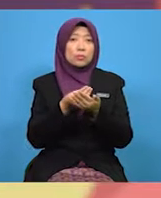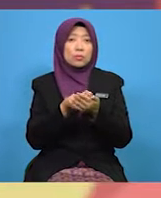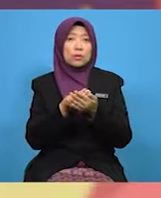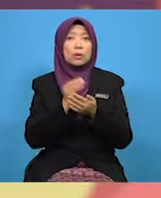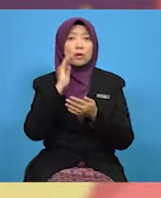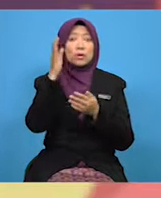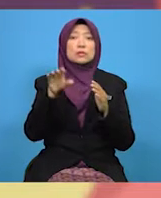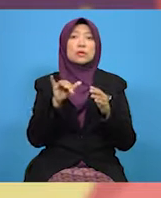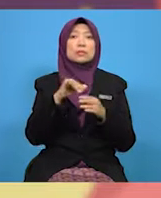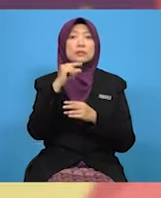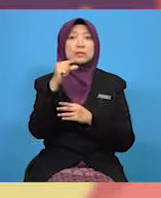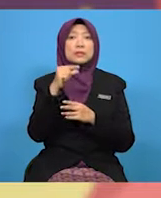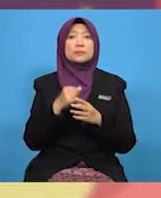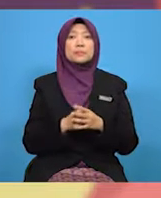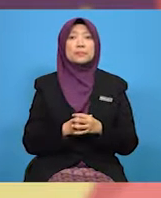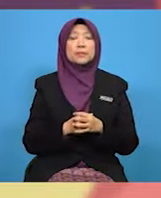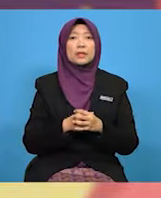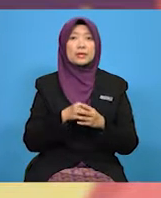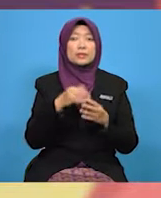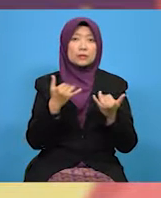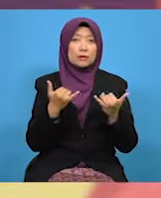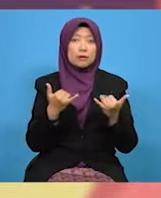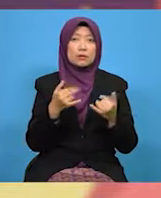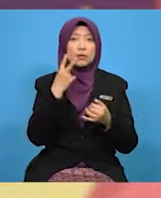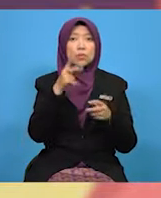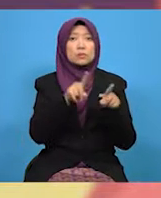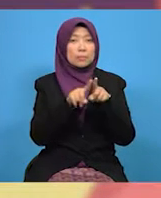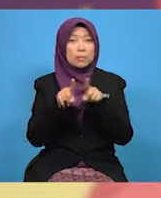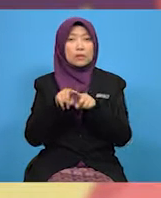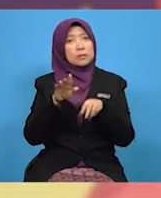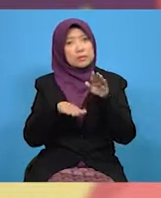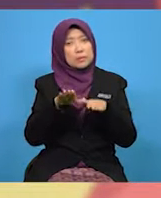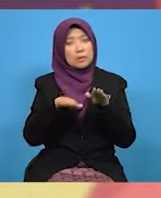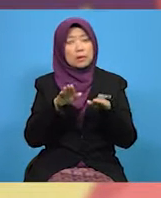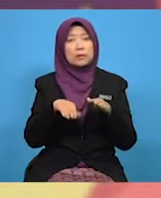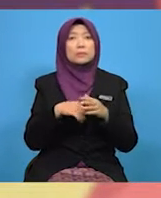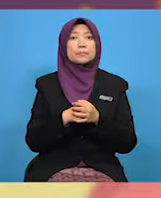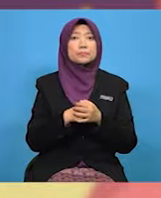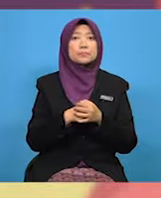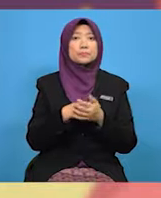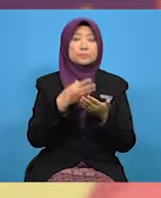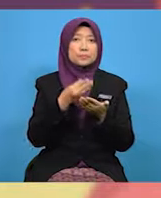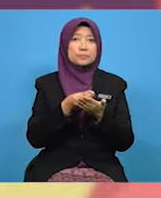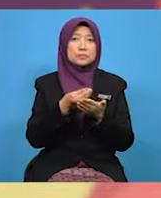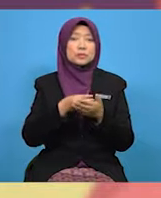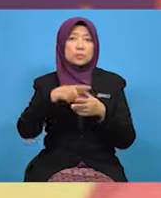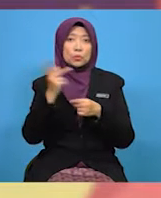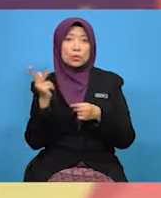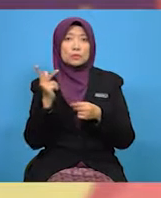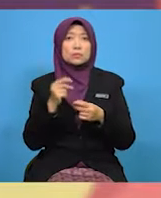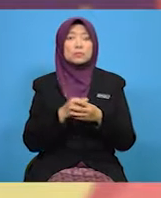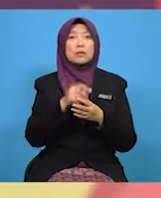came for chit disini kita dapat di persamaan keseimbangan suntikan bocoran Irak